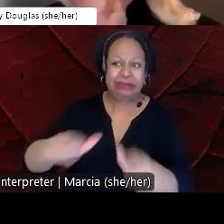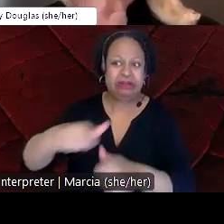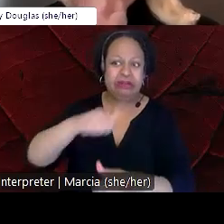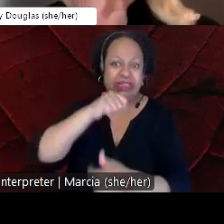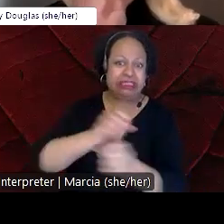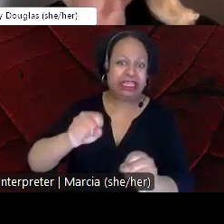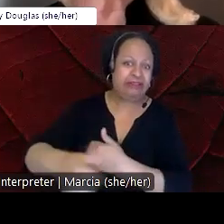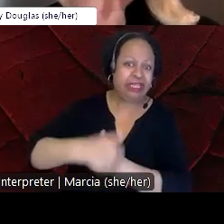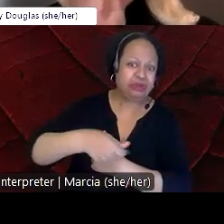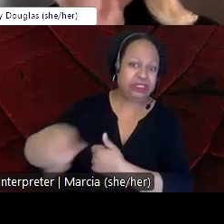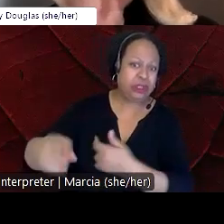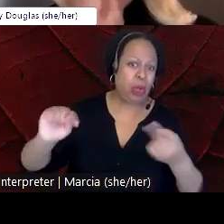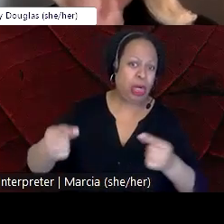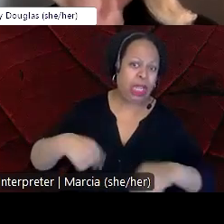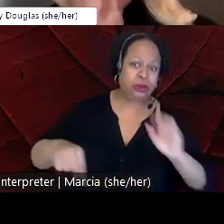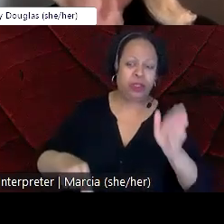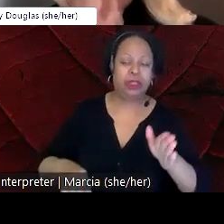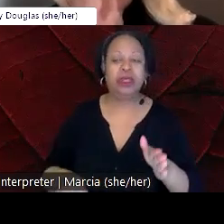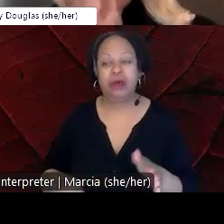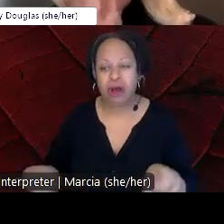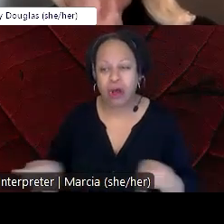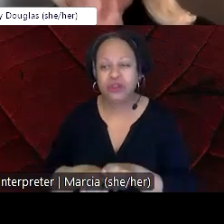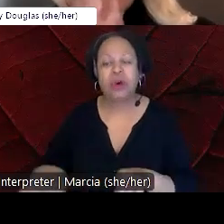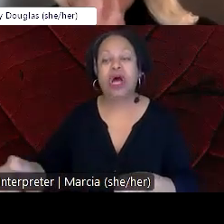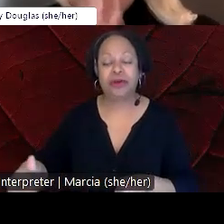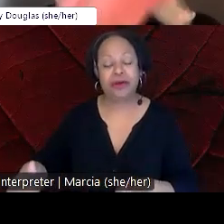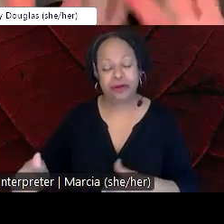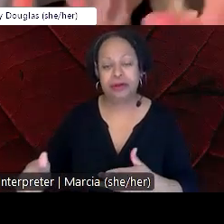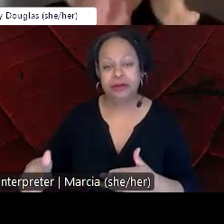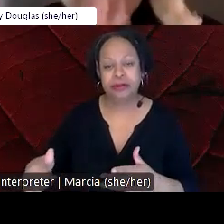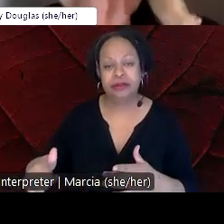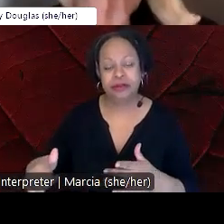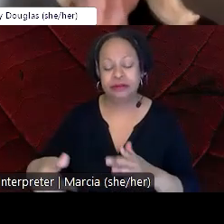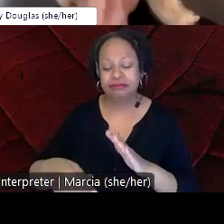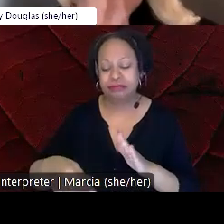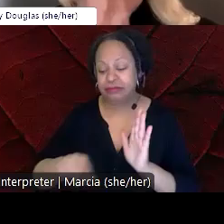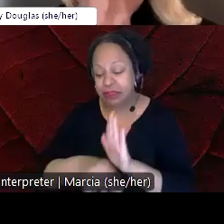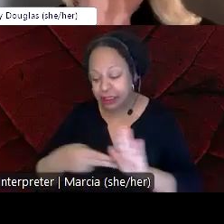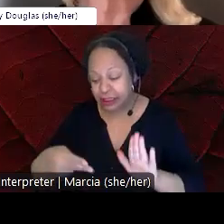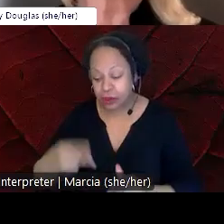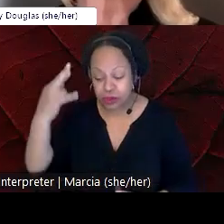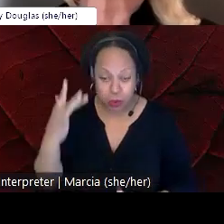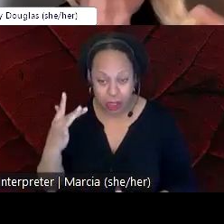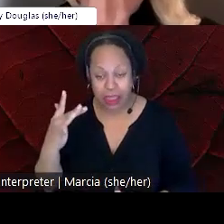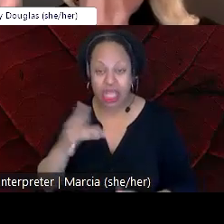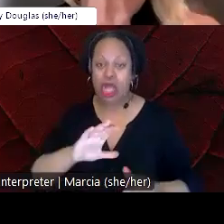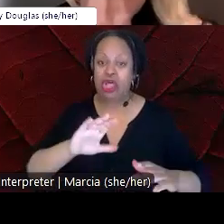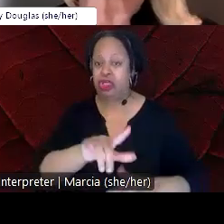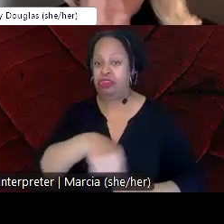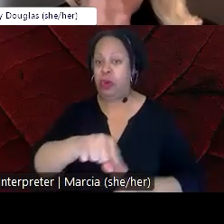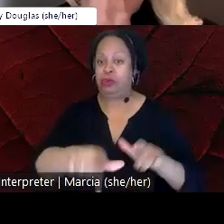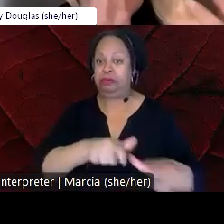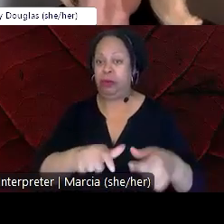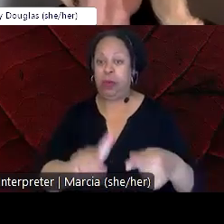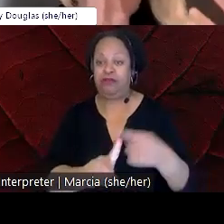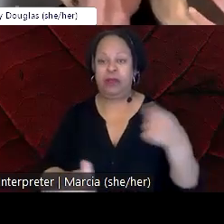par exemple, et il y a aussi le résultat, le stéréotype du fait que c'est le résultat d'un mauvais parentage